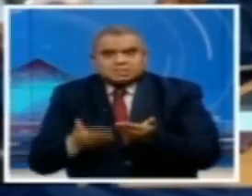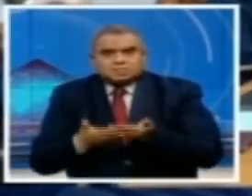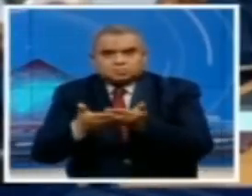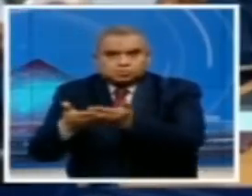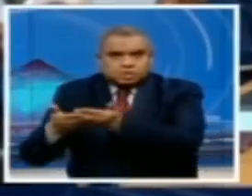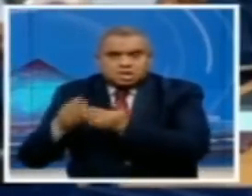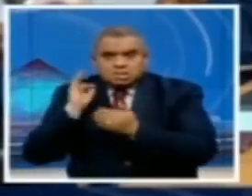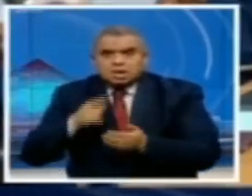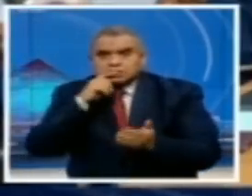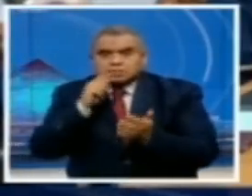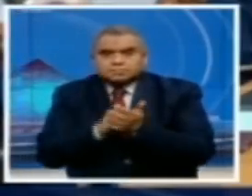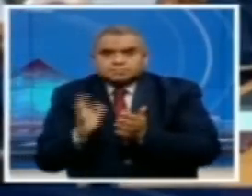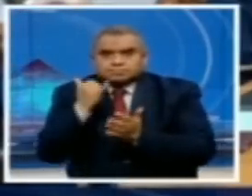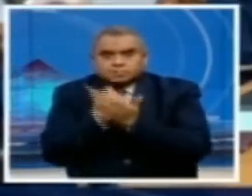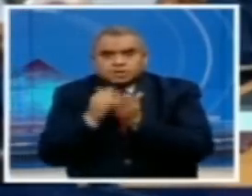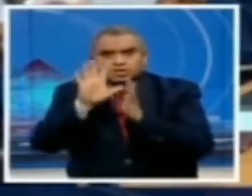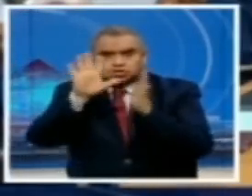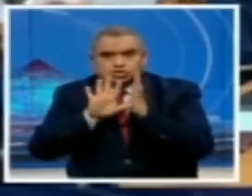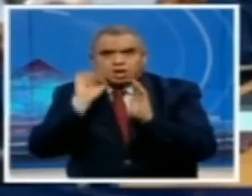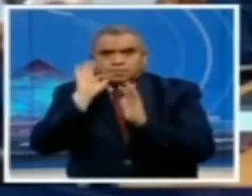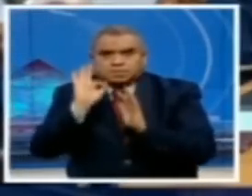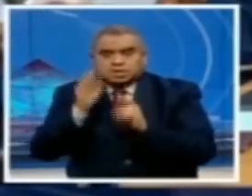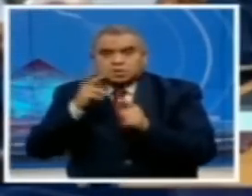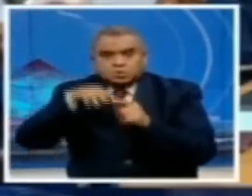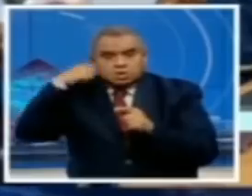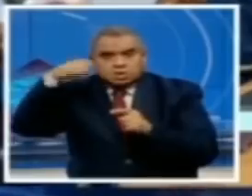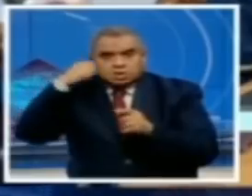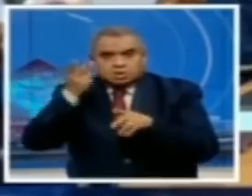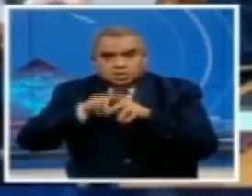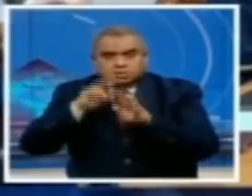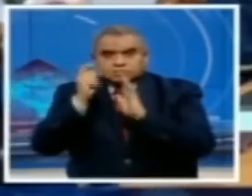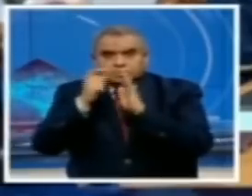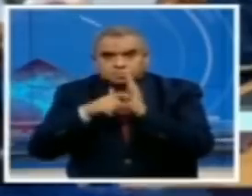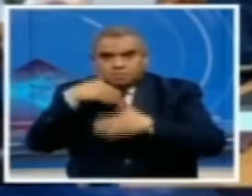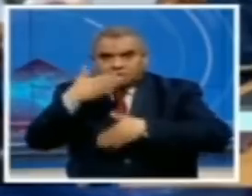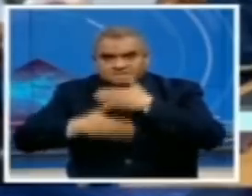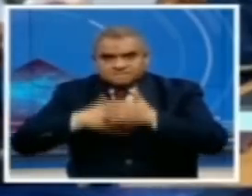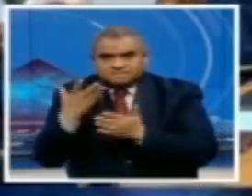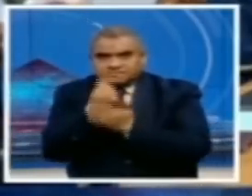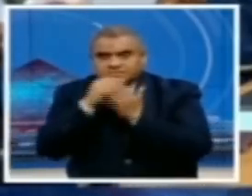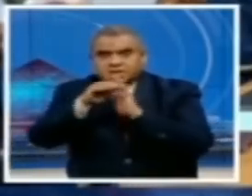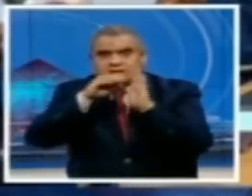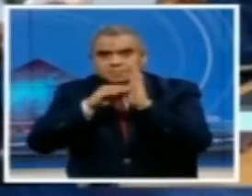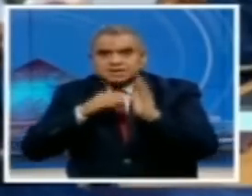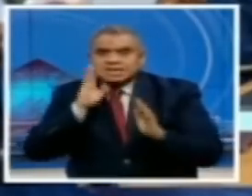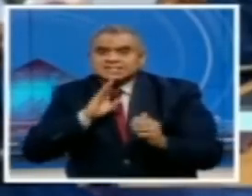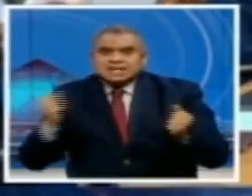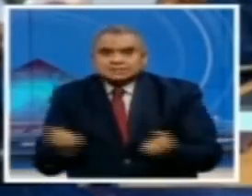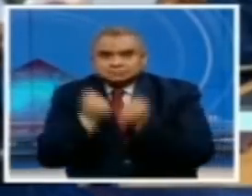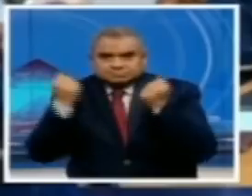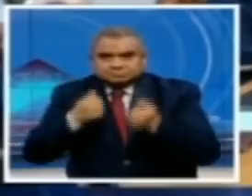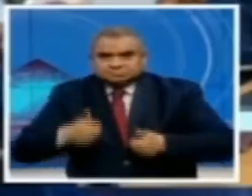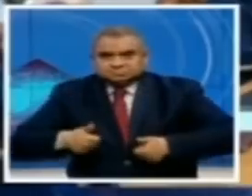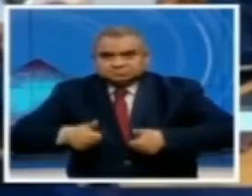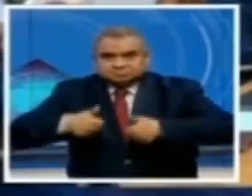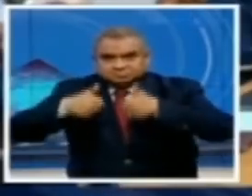المجتمع وتحقيق مقاصدها الشرعية. الرئيس وجه أيضا بالإسراع في بلورة البرامج التدريبية